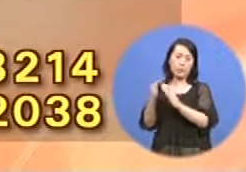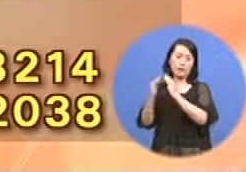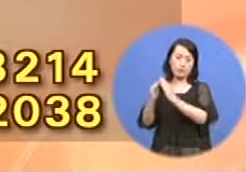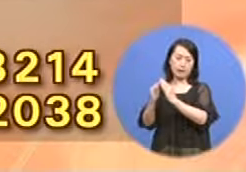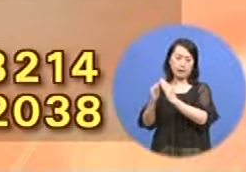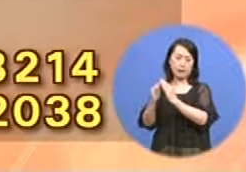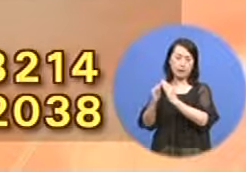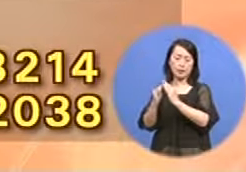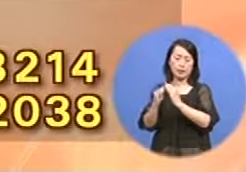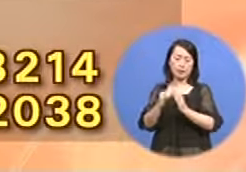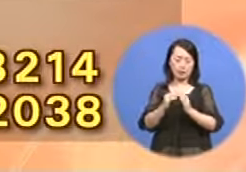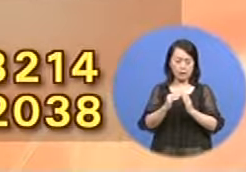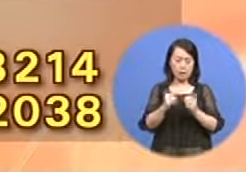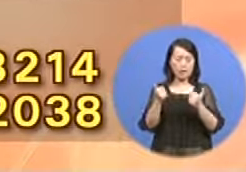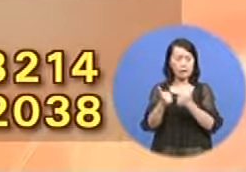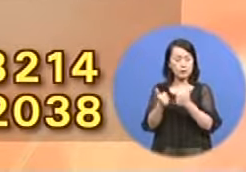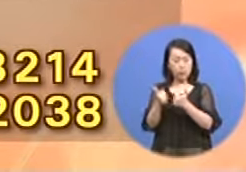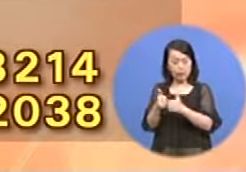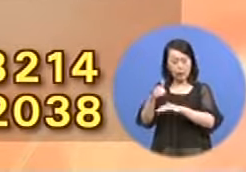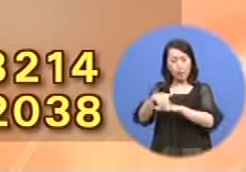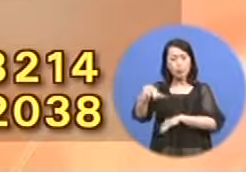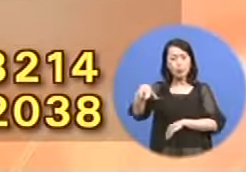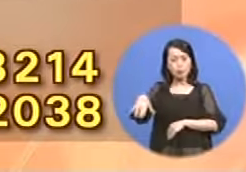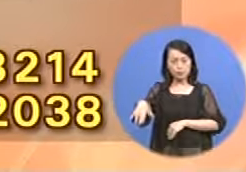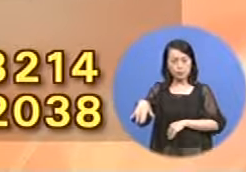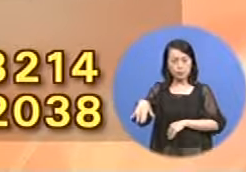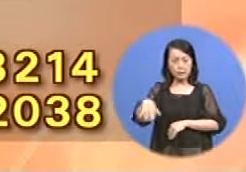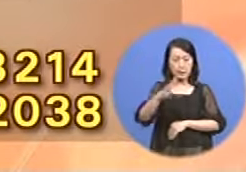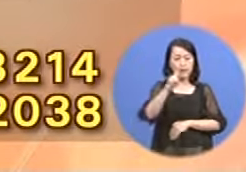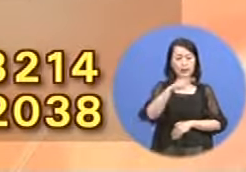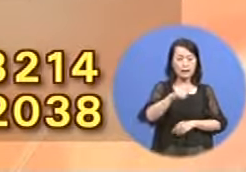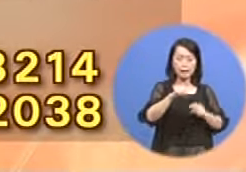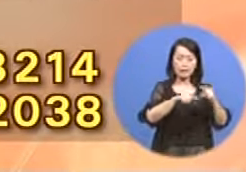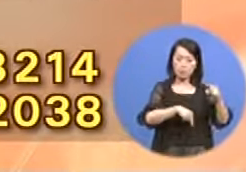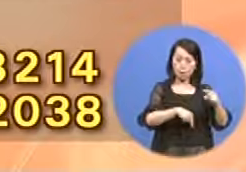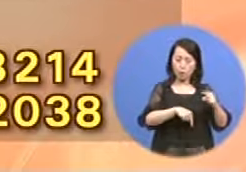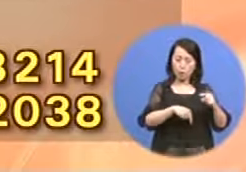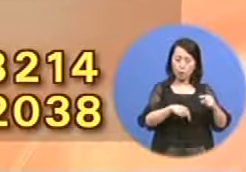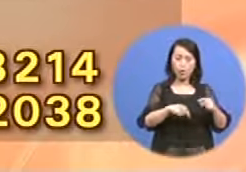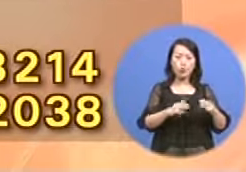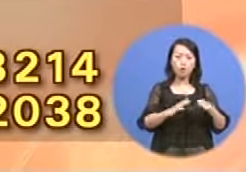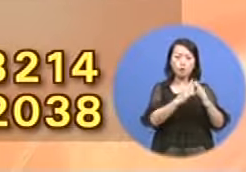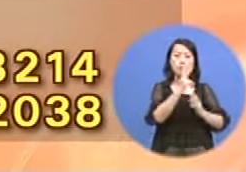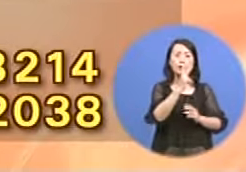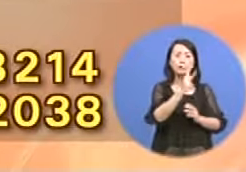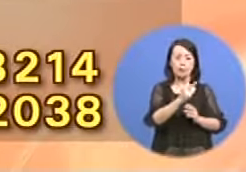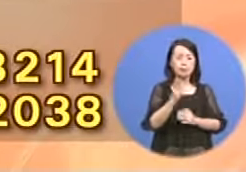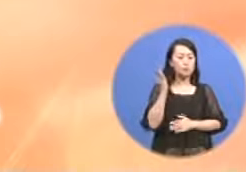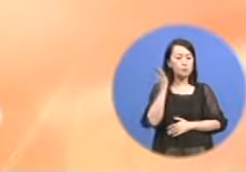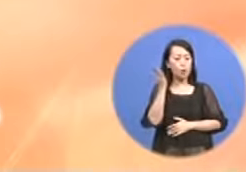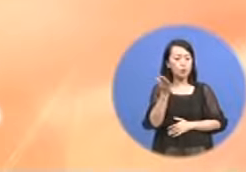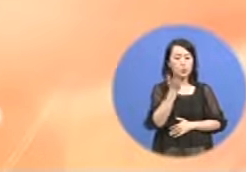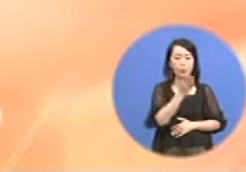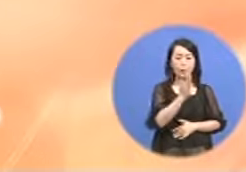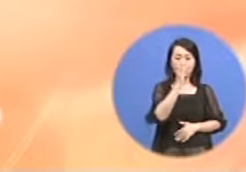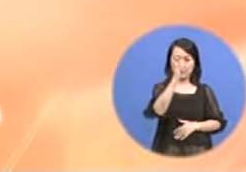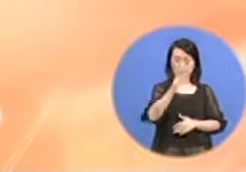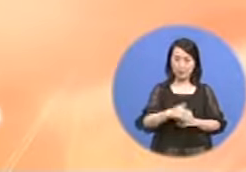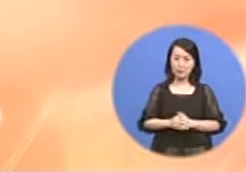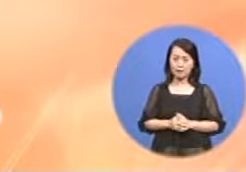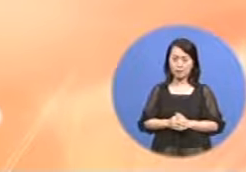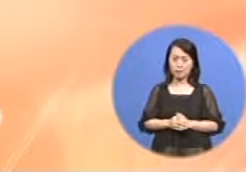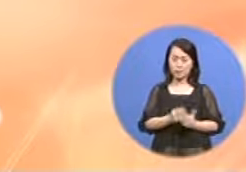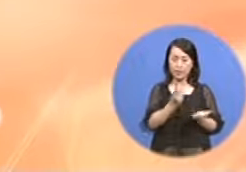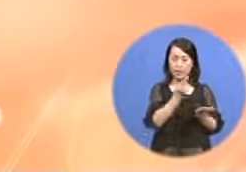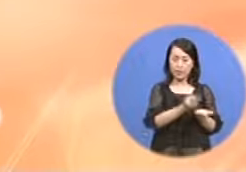いの市町村の耐震相談窓口、または県庁建築住宅課にお問い合わせください。耐震